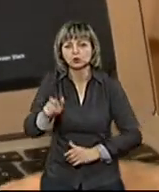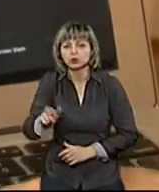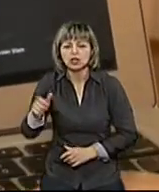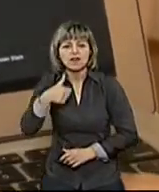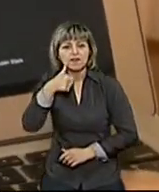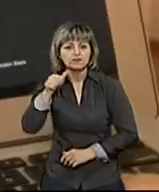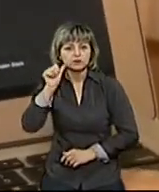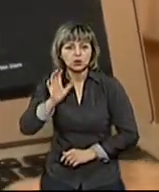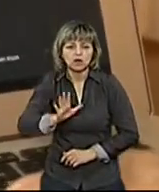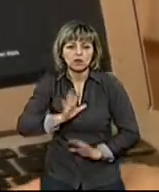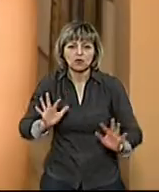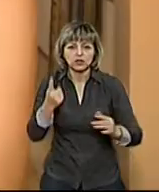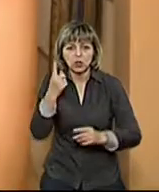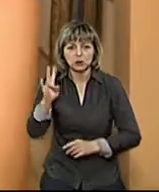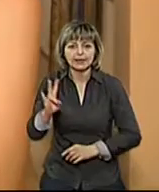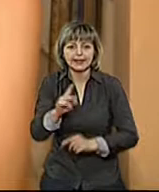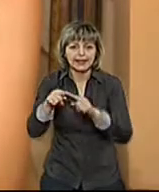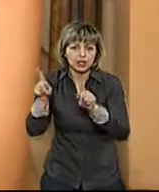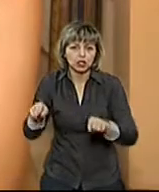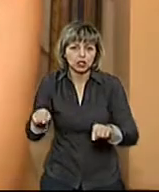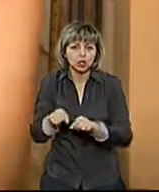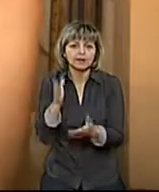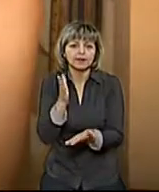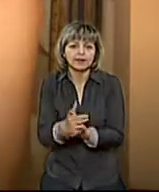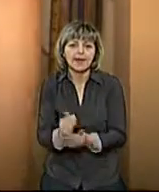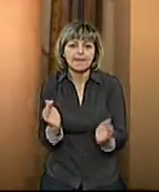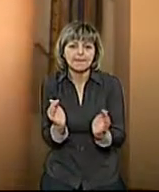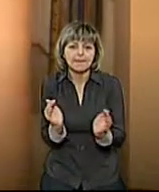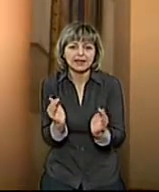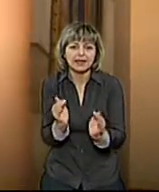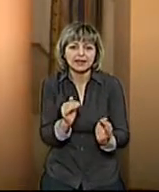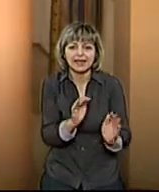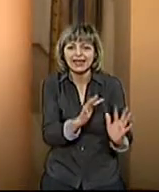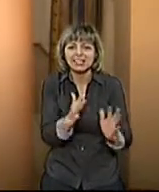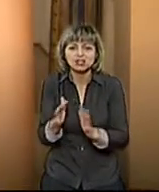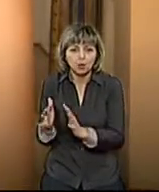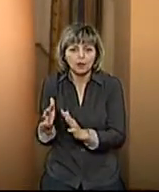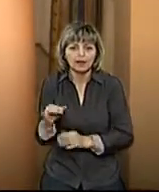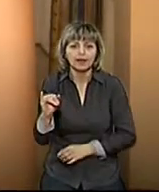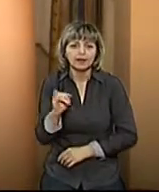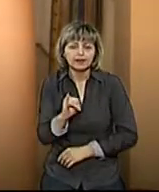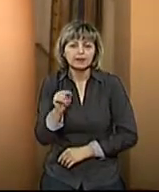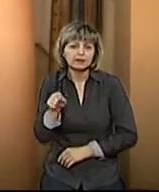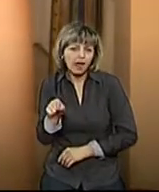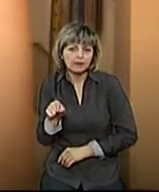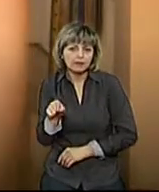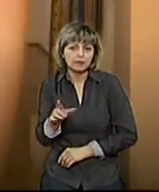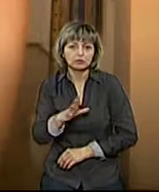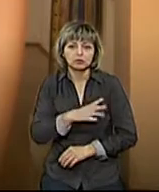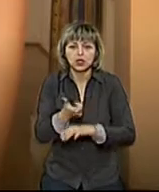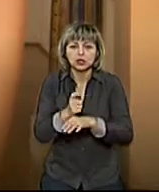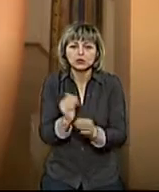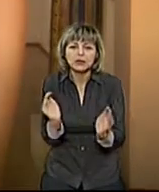був випадок. На одній іконі є маленькі історії, і там була